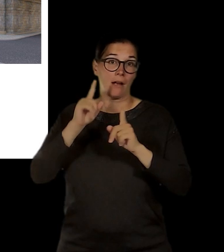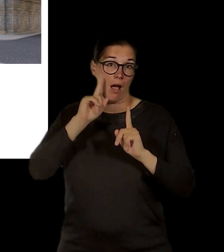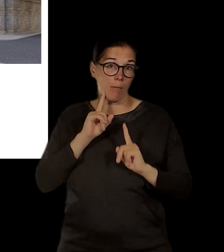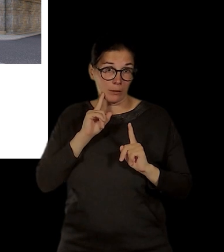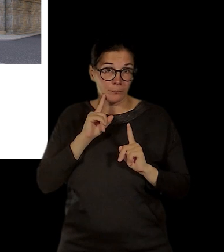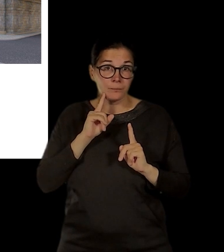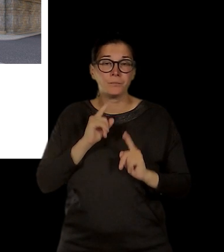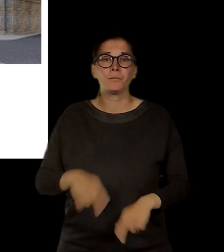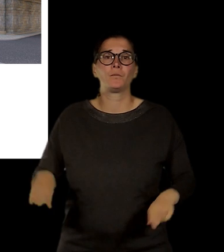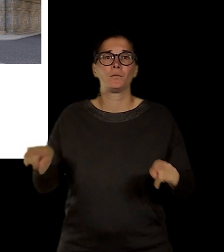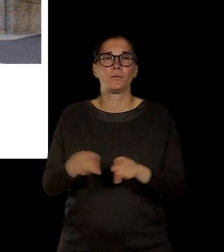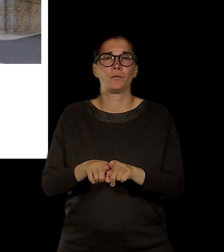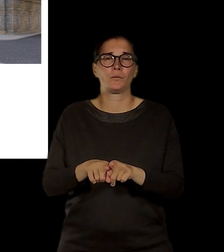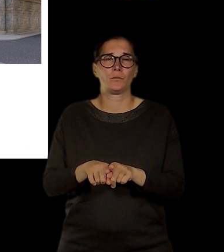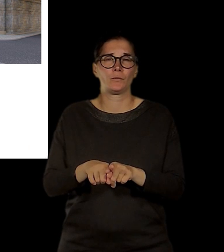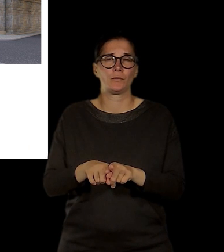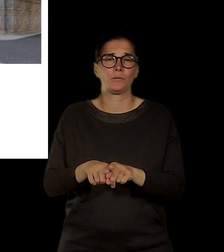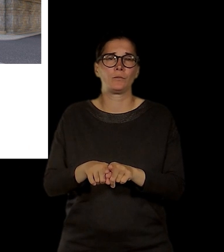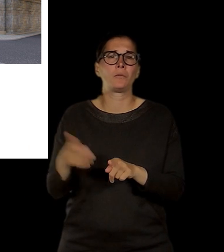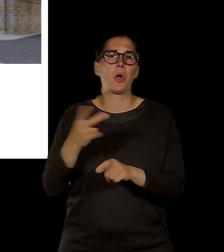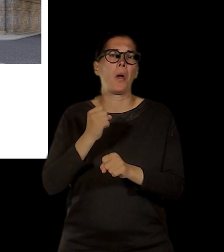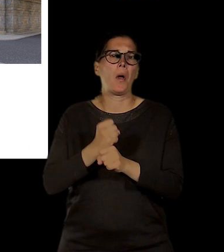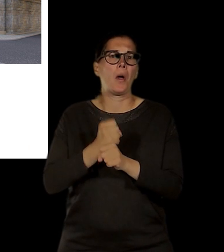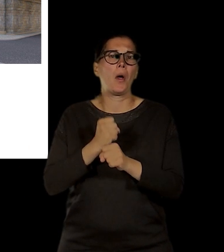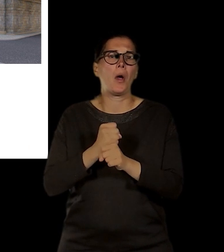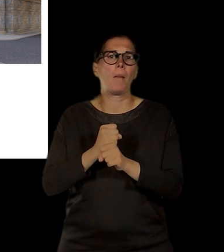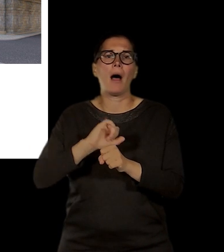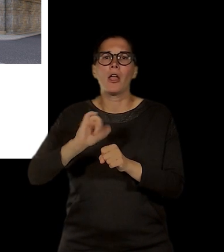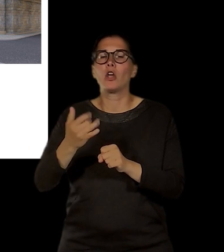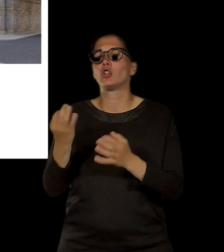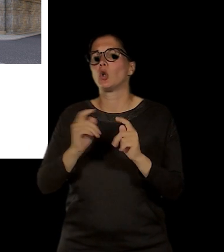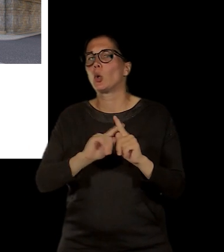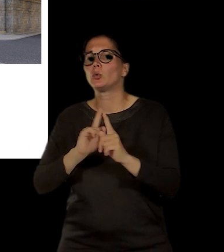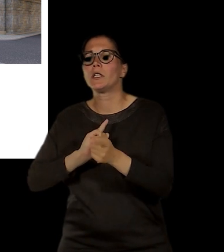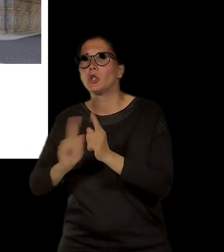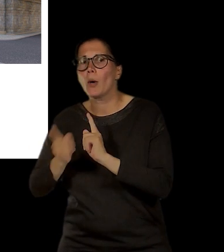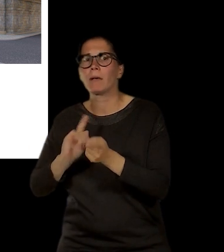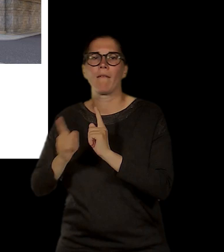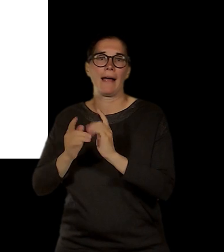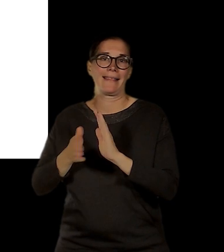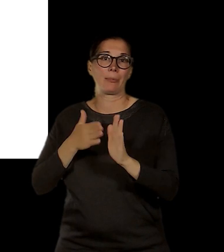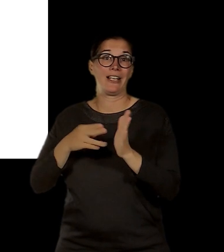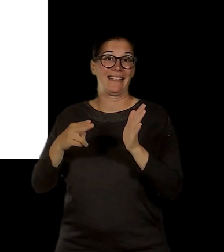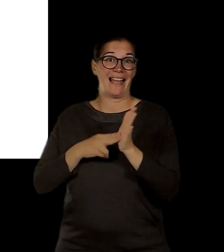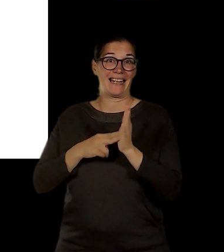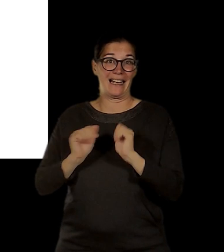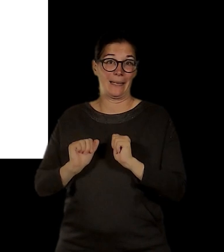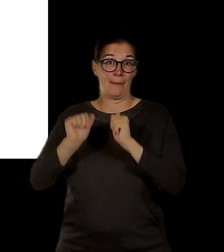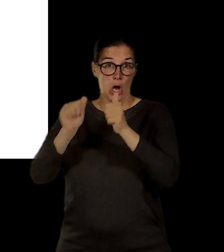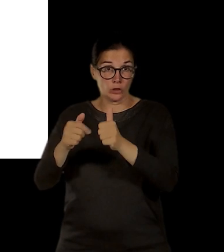taky už pracují na jiné transformaci dopravní infrastruktury v podobě Negrelliho viaduktu v Prahu.